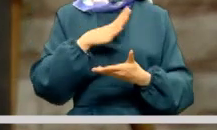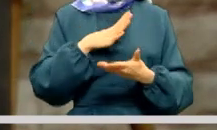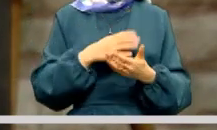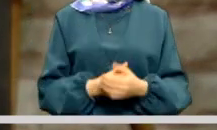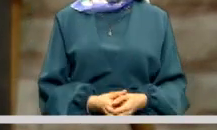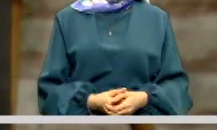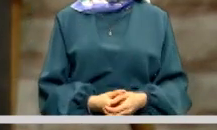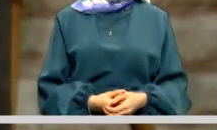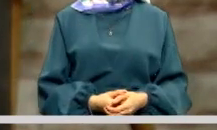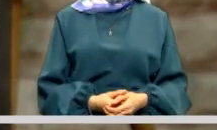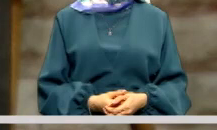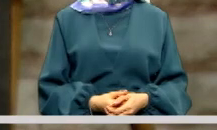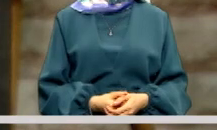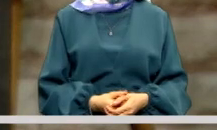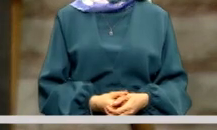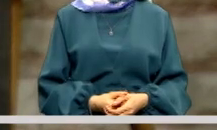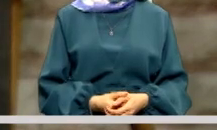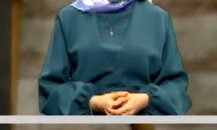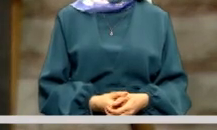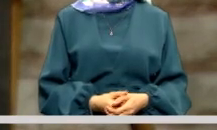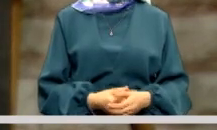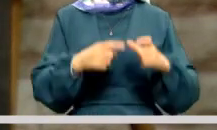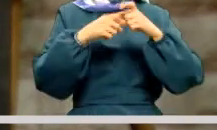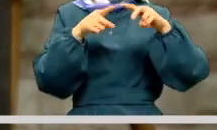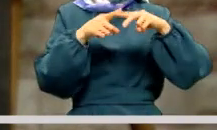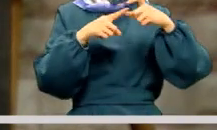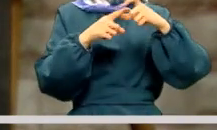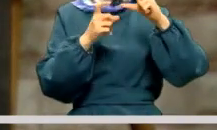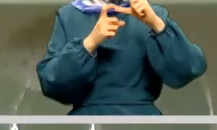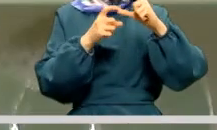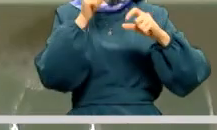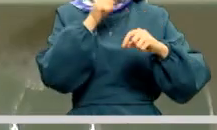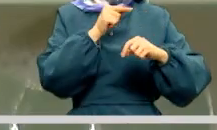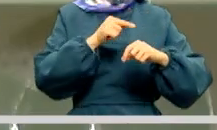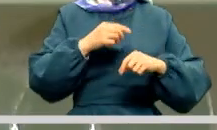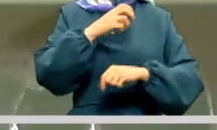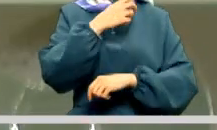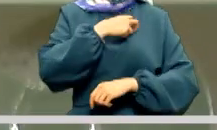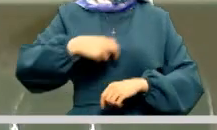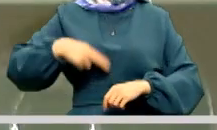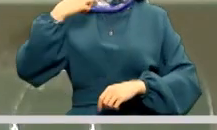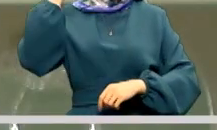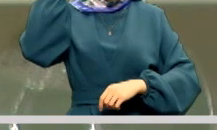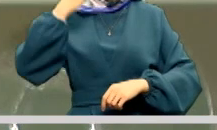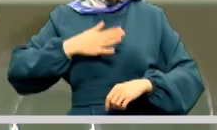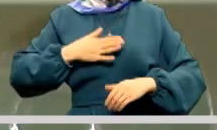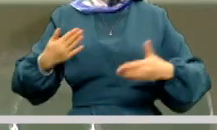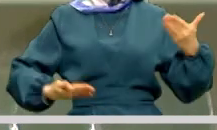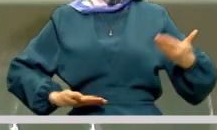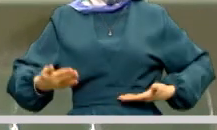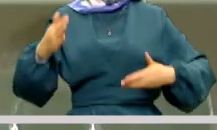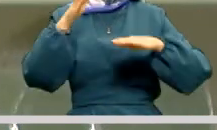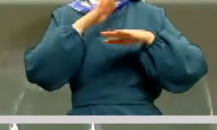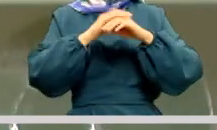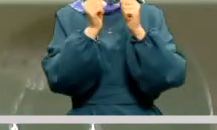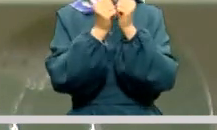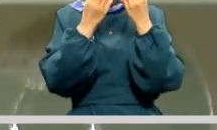Enes radıyallahu anh yanında yıllarca Peygamberimizin hizmet etmiş veya hizmetinde bulunmuş birlikte bir arada bulunmuşlar